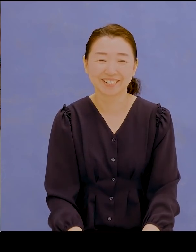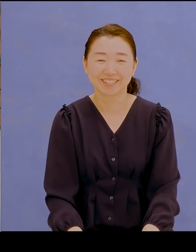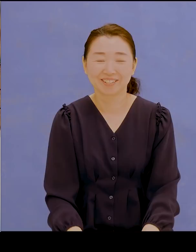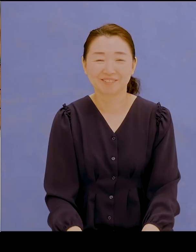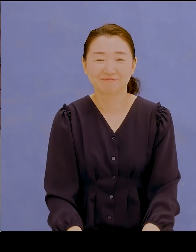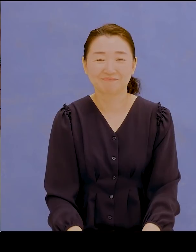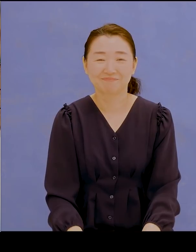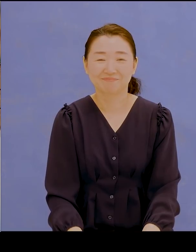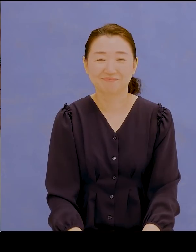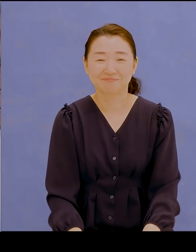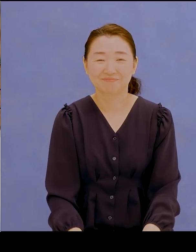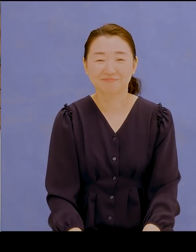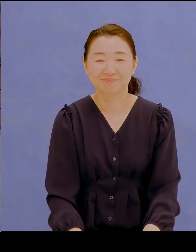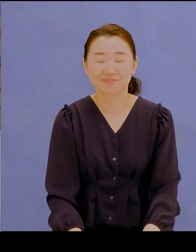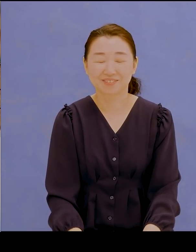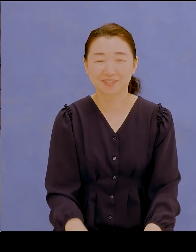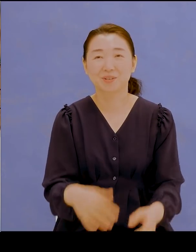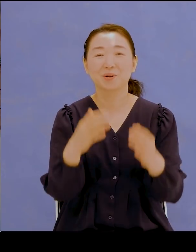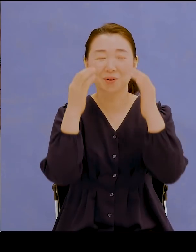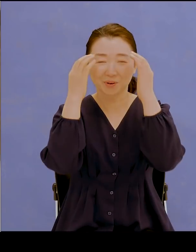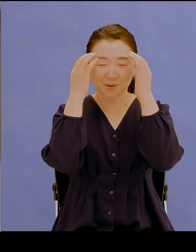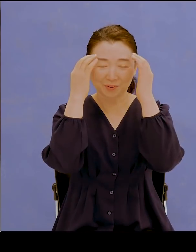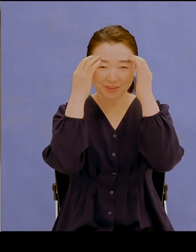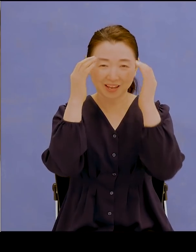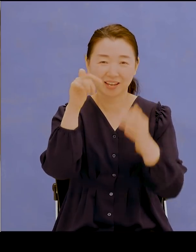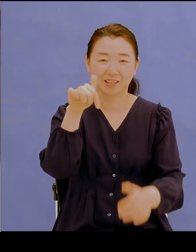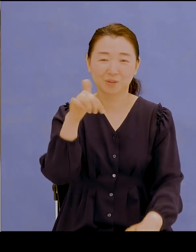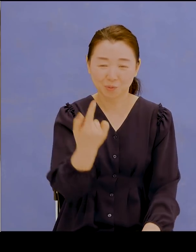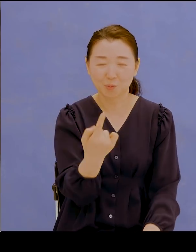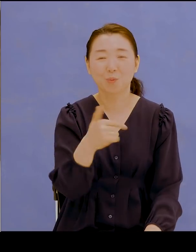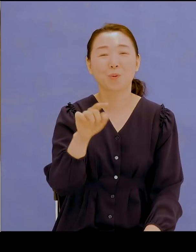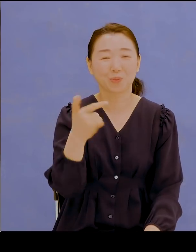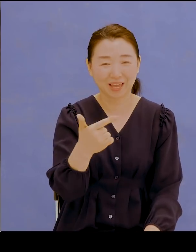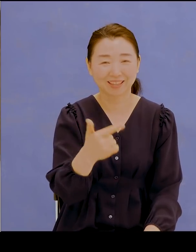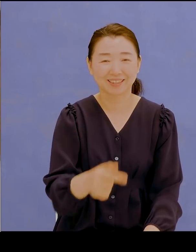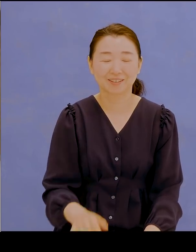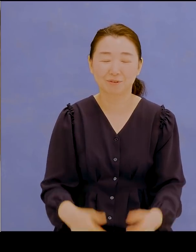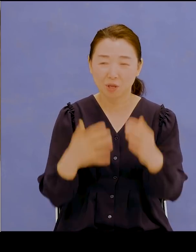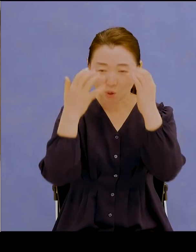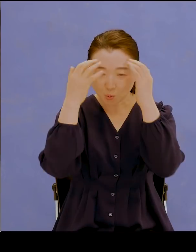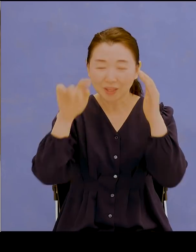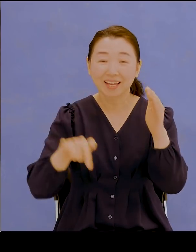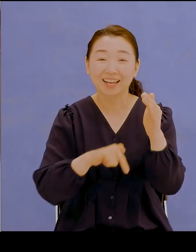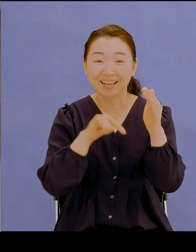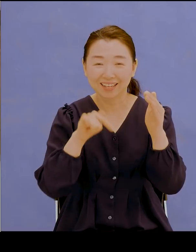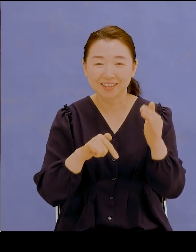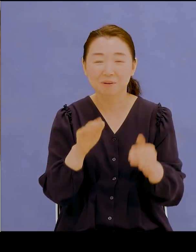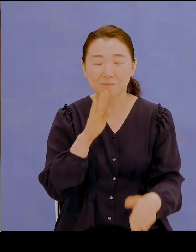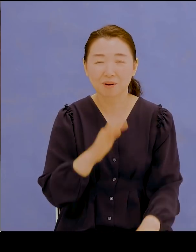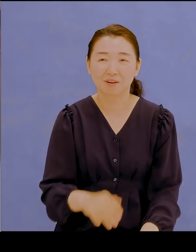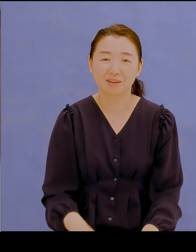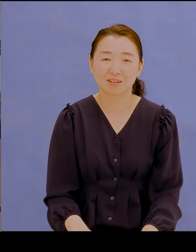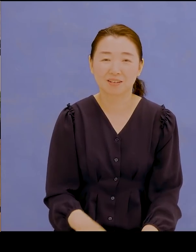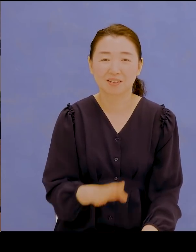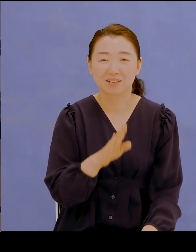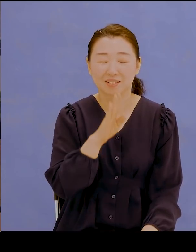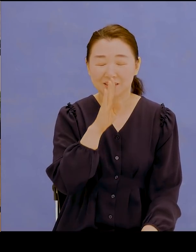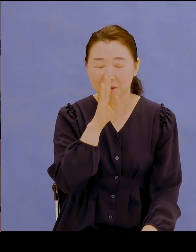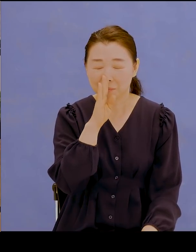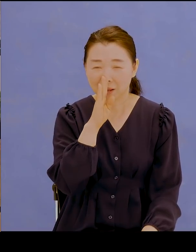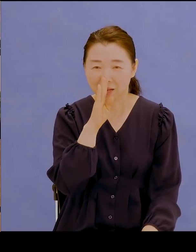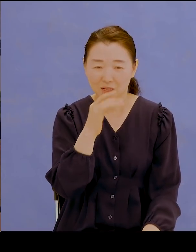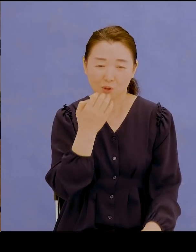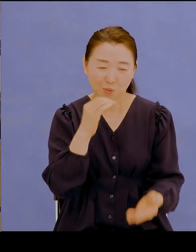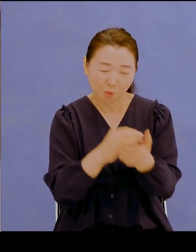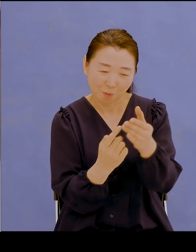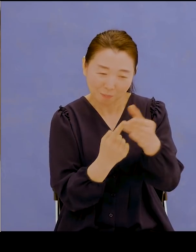아니 그게 이제 뭐 고통이 아니에요. 고난. 그렇죠, 왜냐면 그렇죠. 우리는 그런 고난 거예요. 가운데 제가 잘 쓰는 말이 모난돌이 정 맞는다. 아,